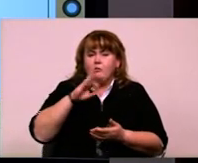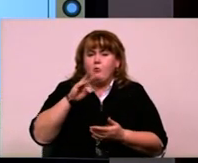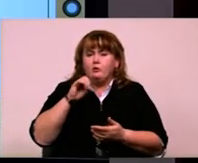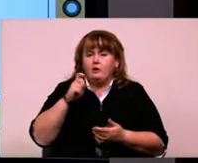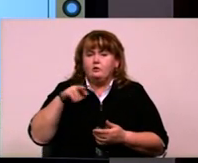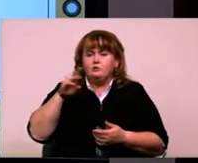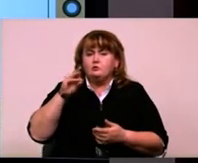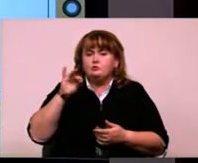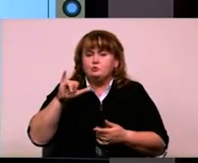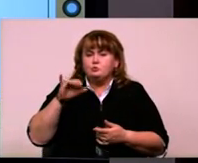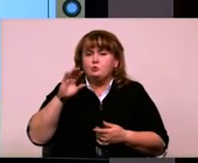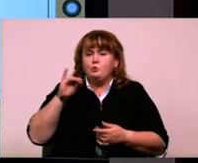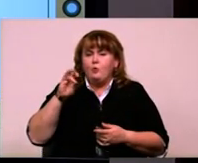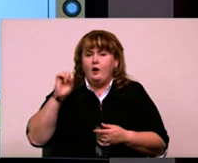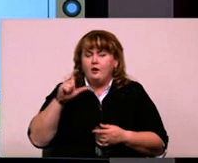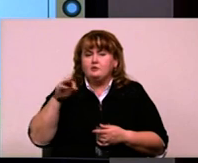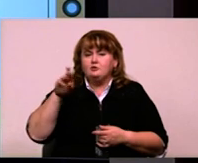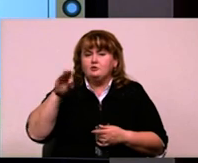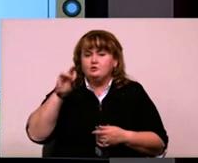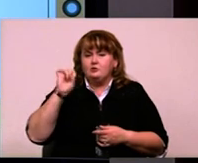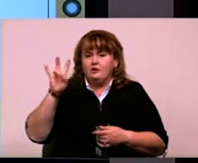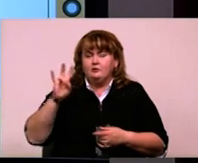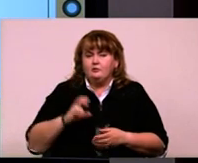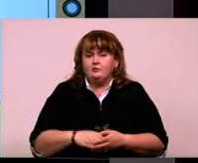монах Чжу Юань Чжан?